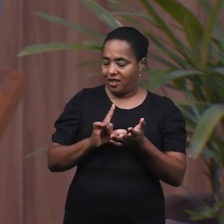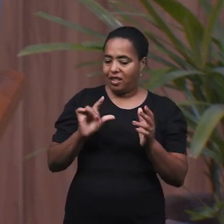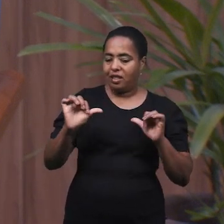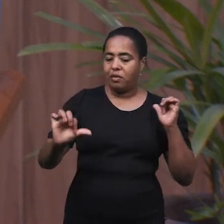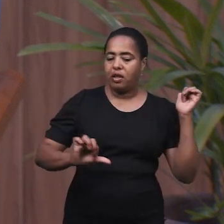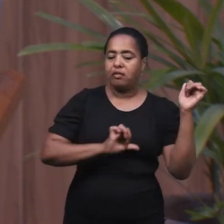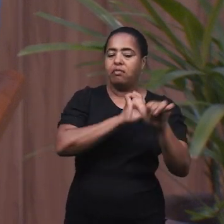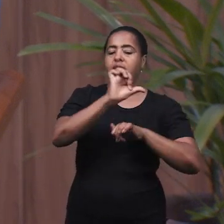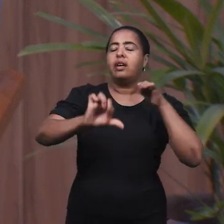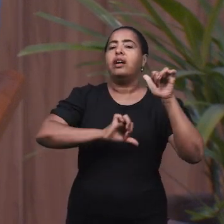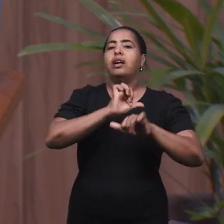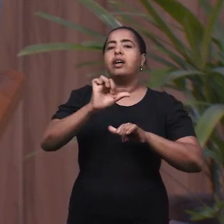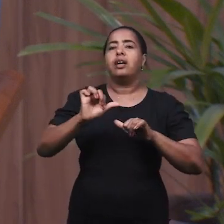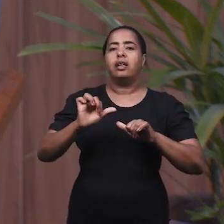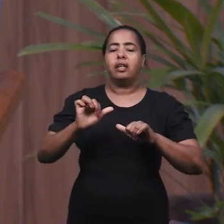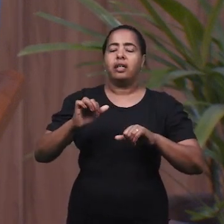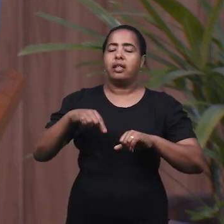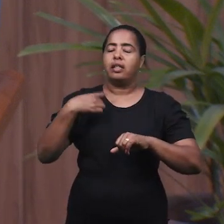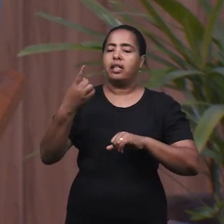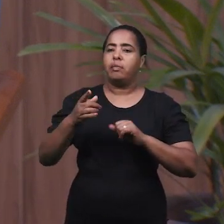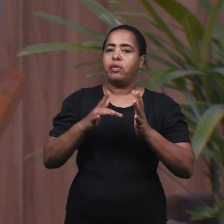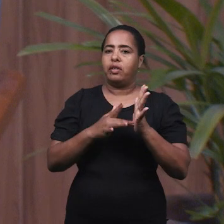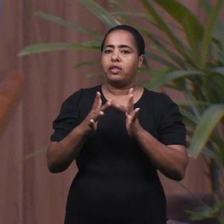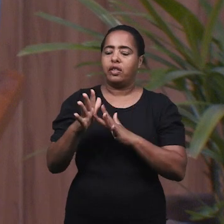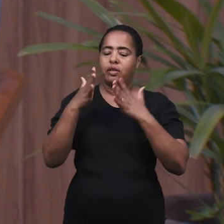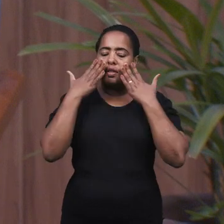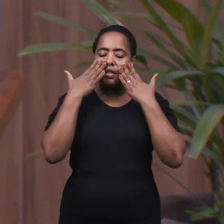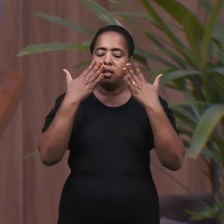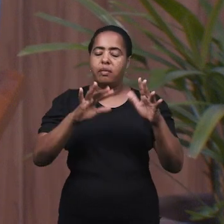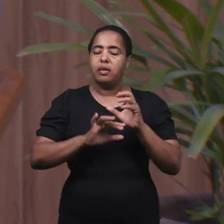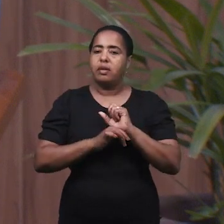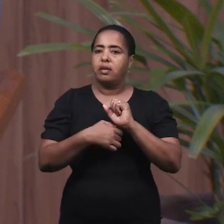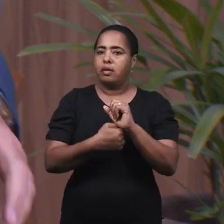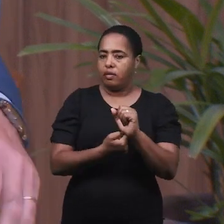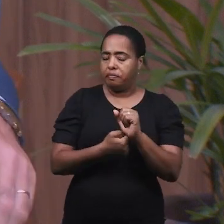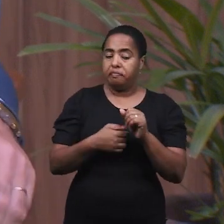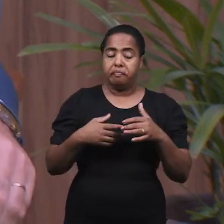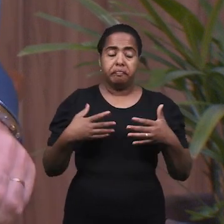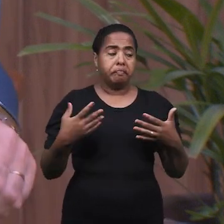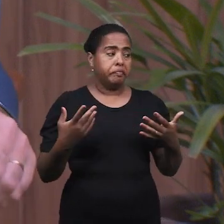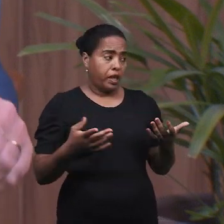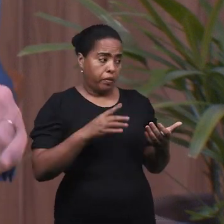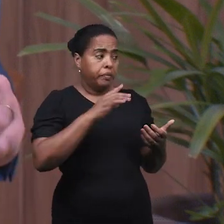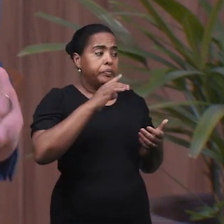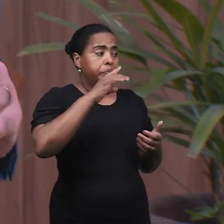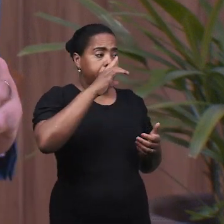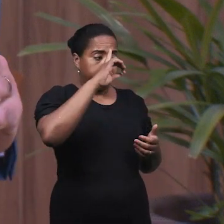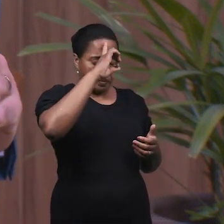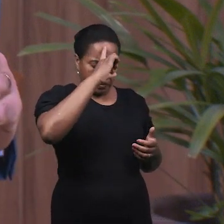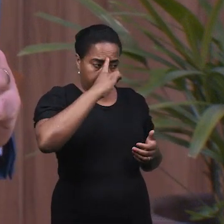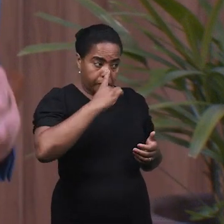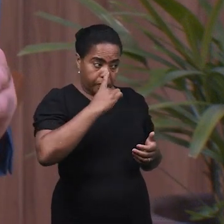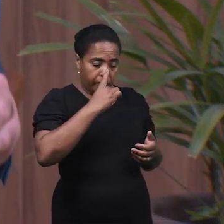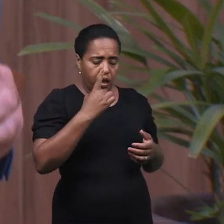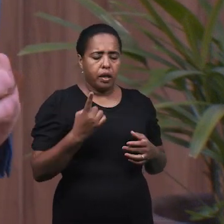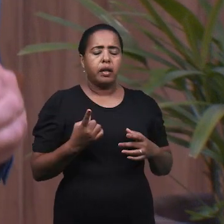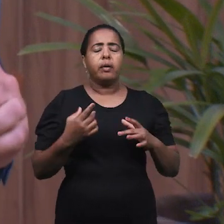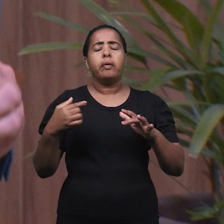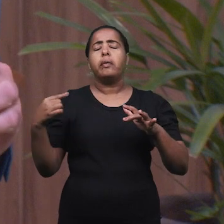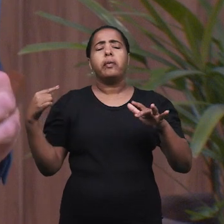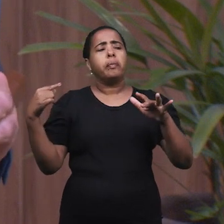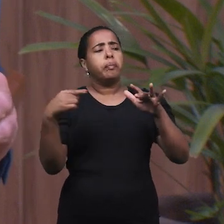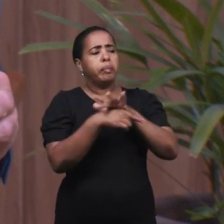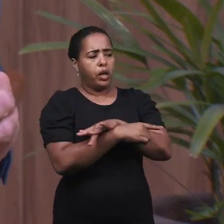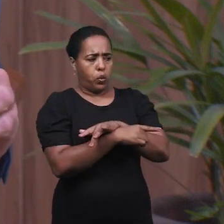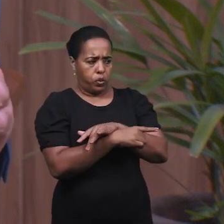Et là, dans cette parole de la fin, Daniel, la question que je veux vous faire, vous pouvez utiliser cette réponse pour parler à la personne